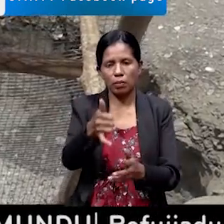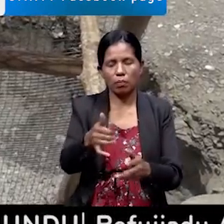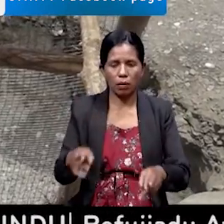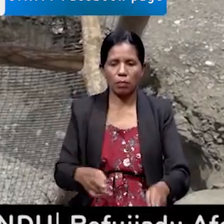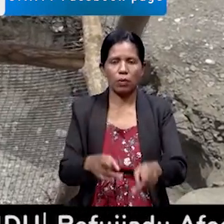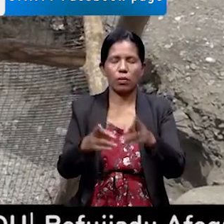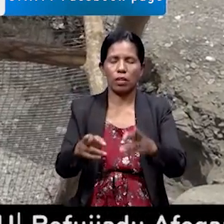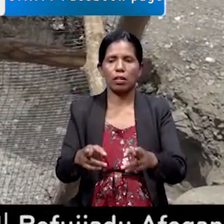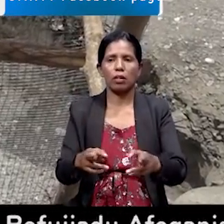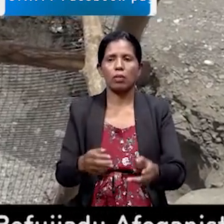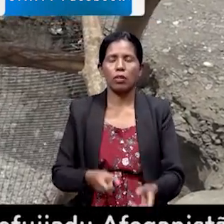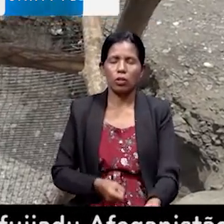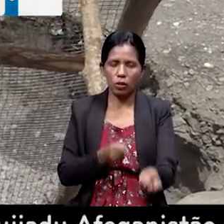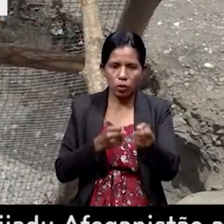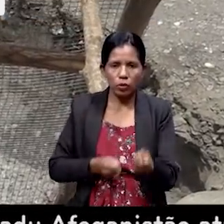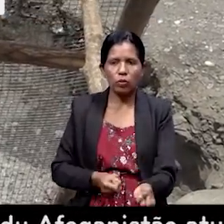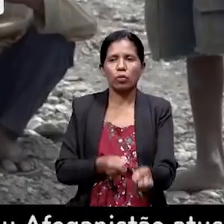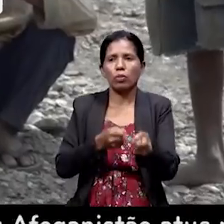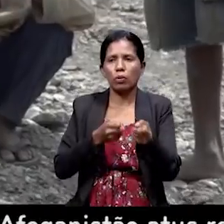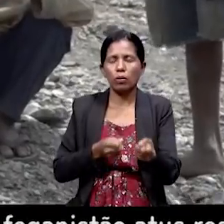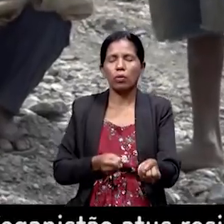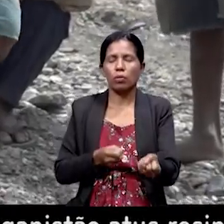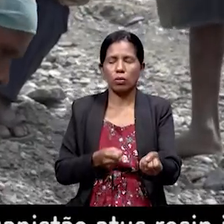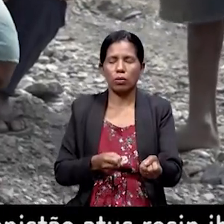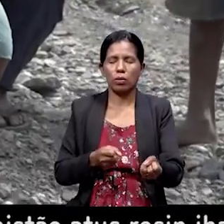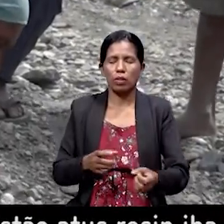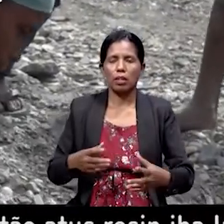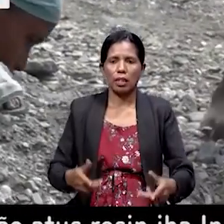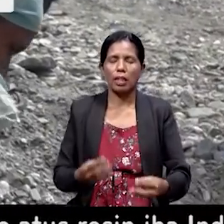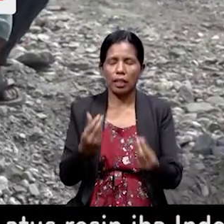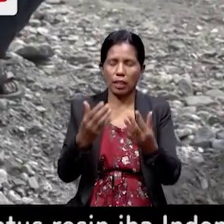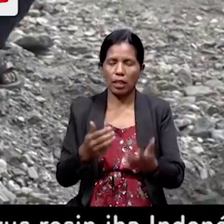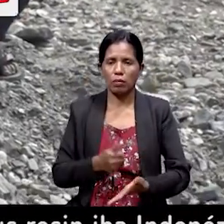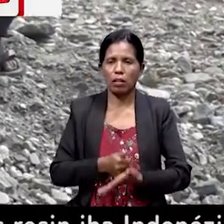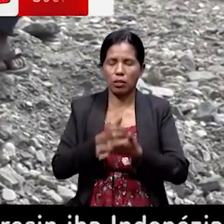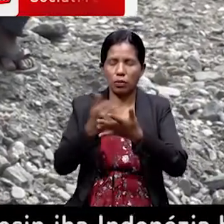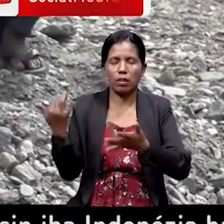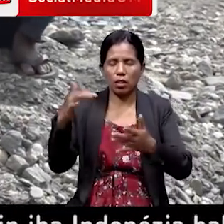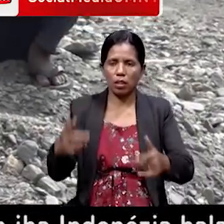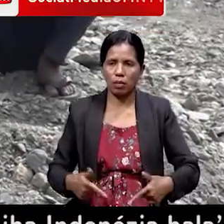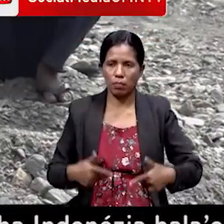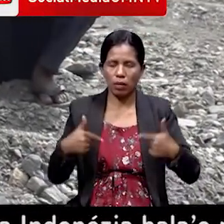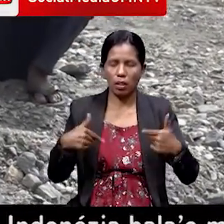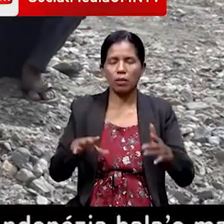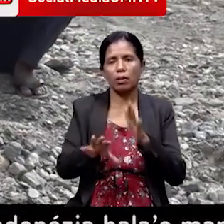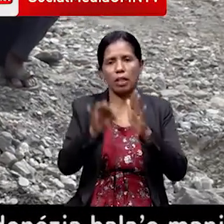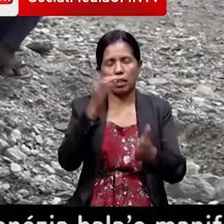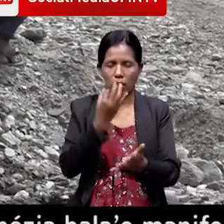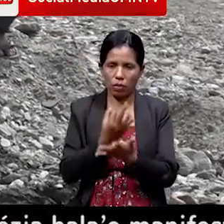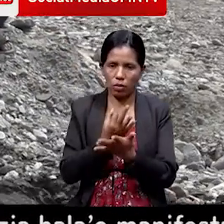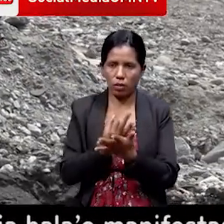motalaran ho di pinyera rahenek atau beli hatutan moris ho resultadu husi pinyero rahenek. Lorong ba